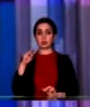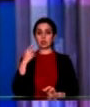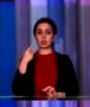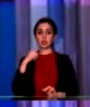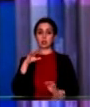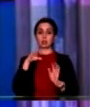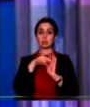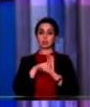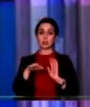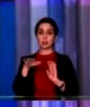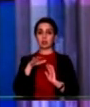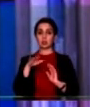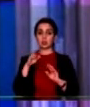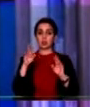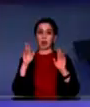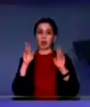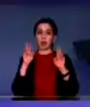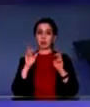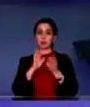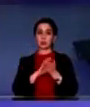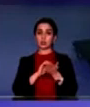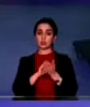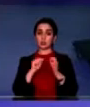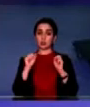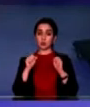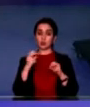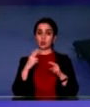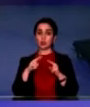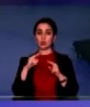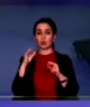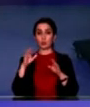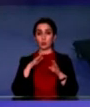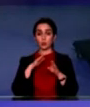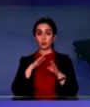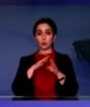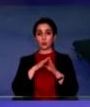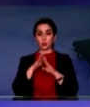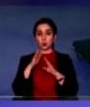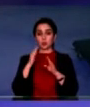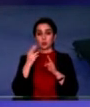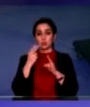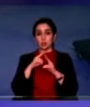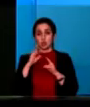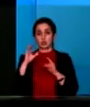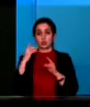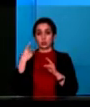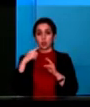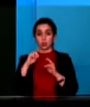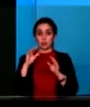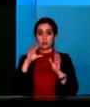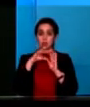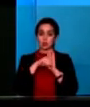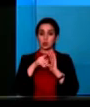kiritish maydonchasi deb ham atashimiz mumkin. Obyekt butun sonlarni kiritish uchun mo'ljallangan obyekt hisoblanadi.